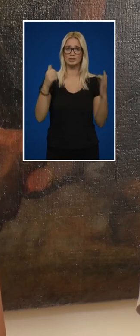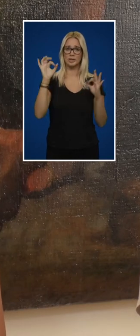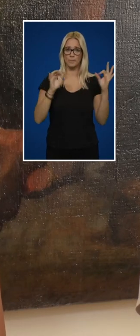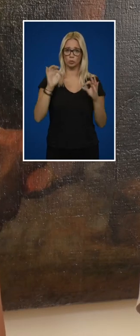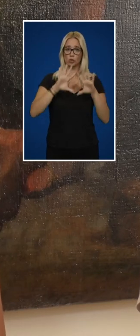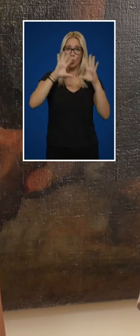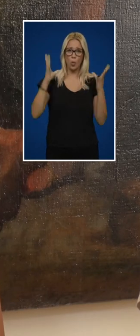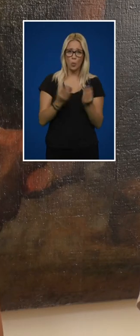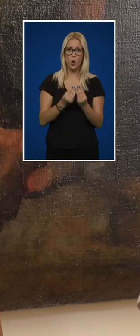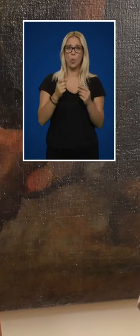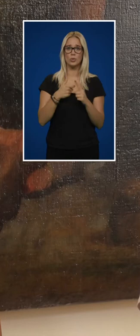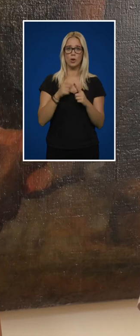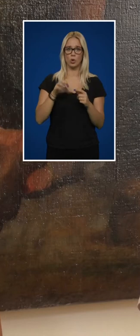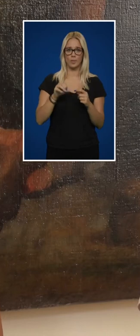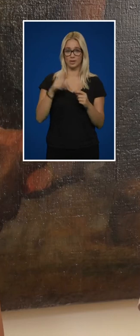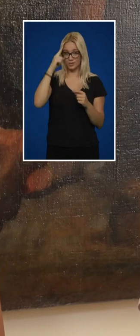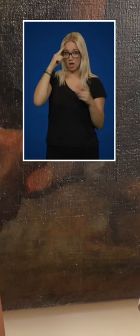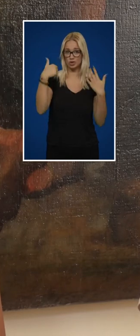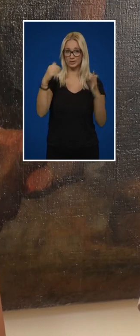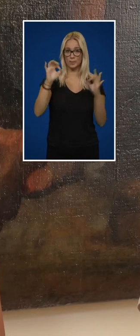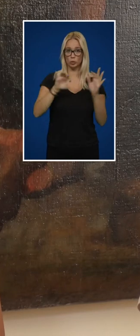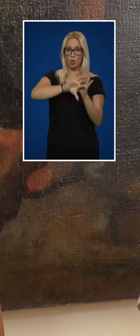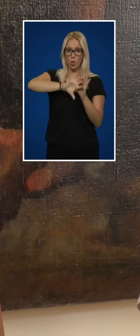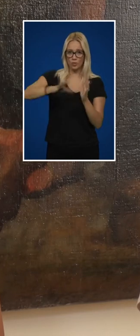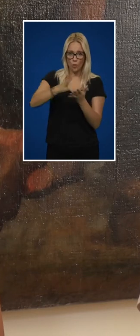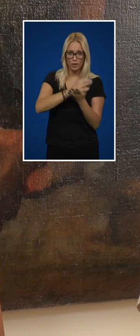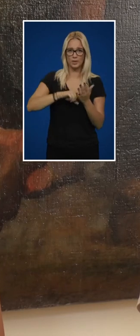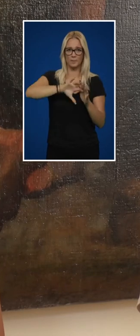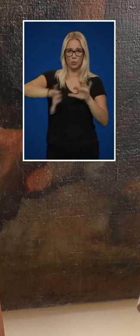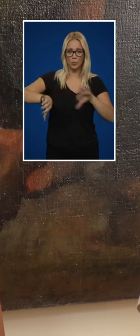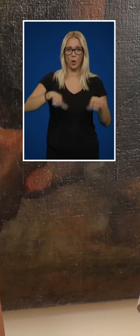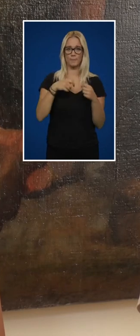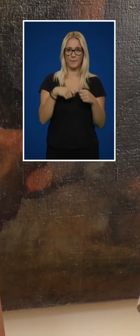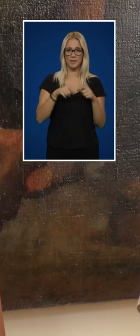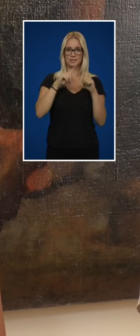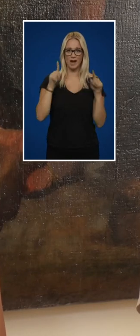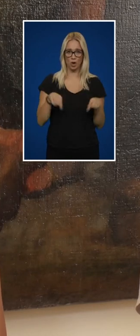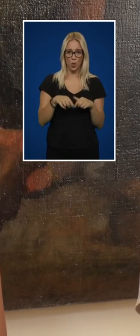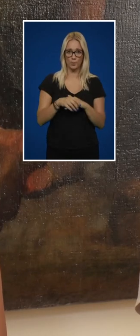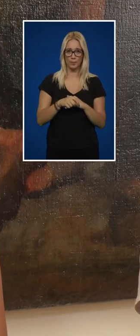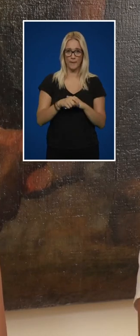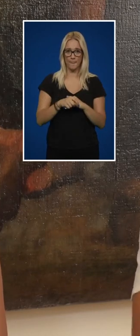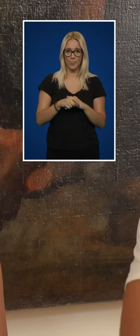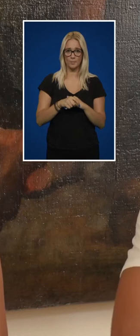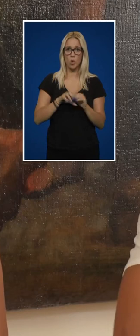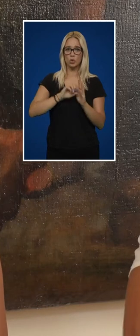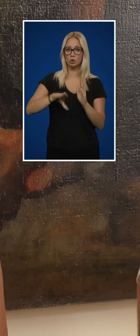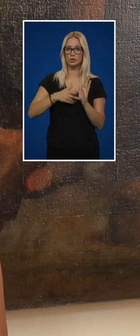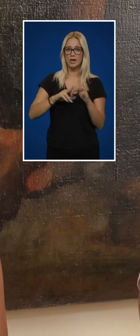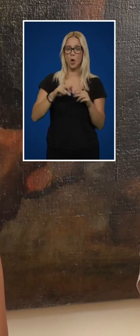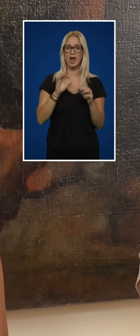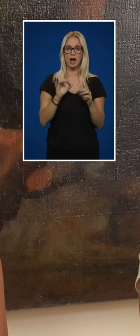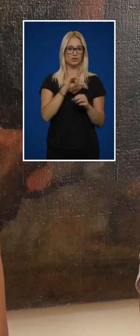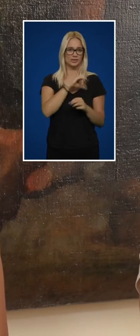staklo, plastiku, metal itd. Zatim odložiti na odlagalište samo 25%, dakle mase